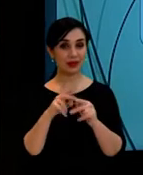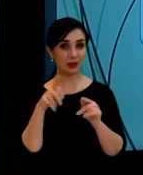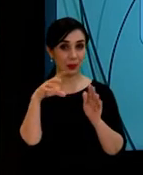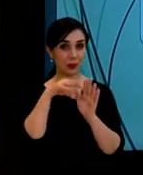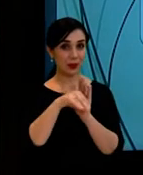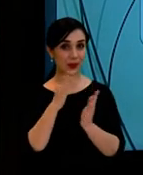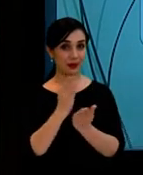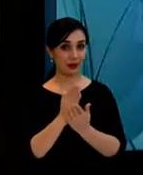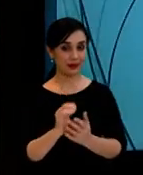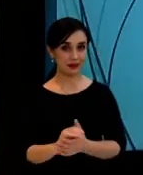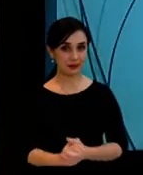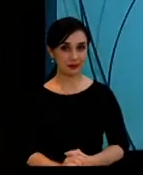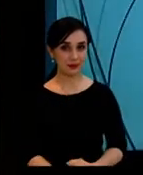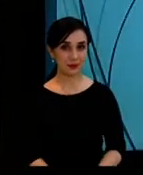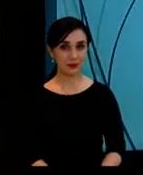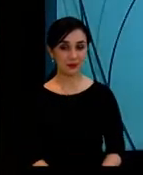edi.